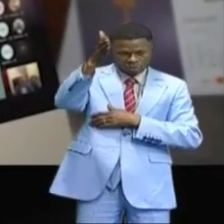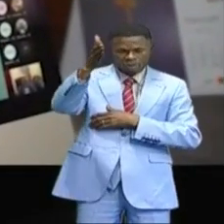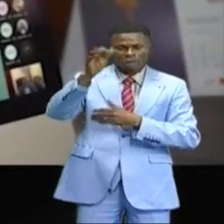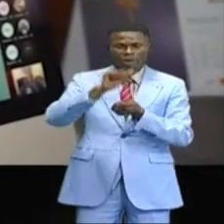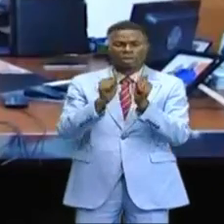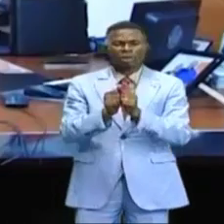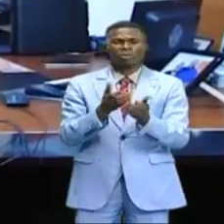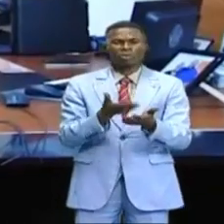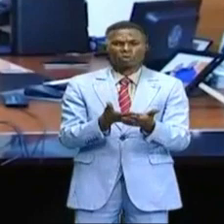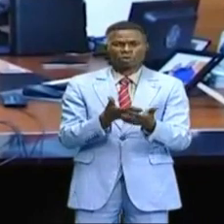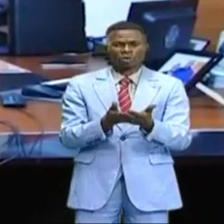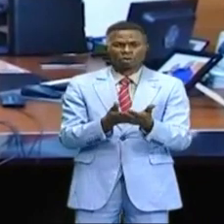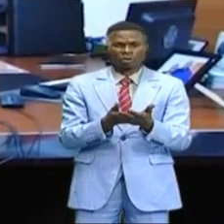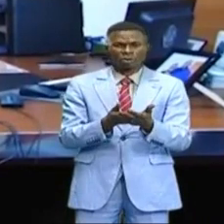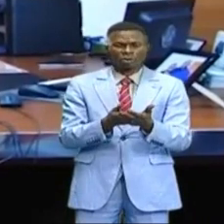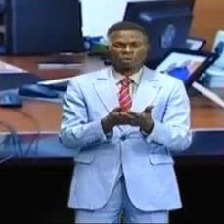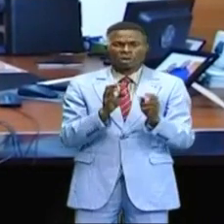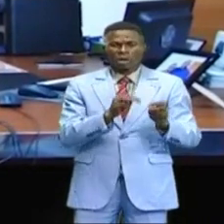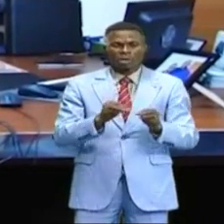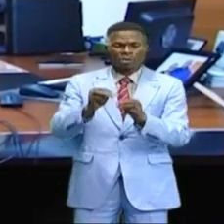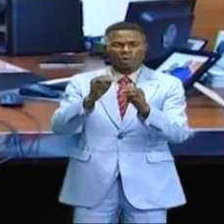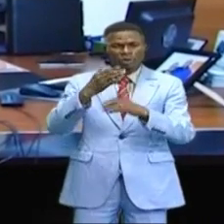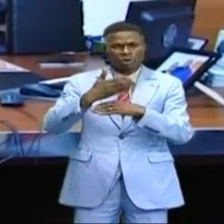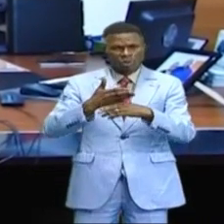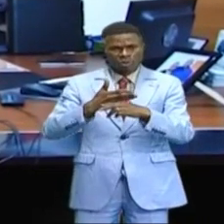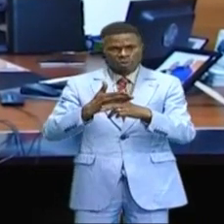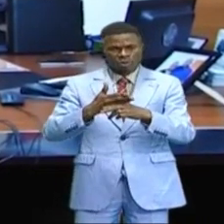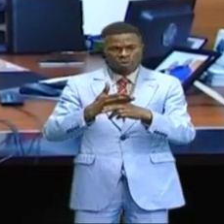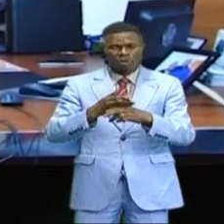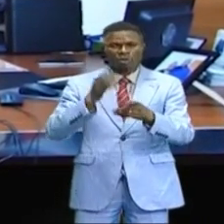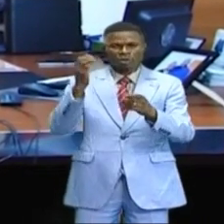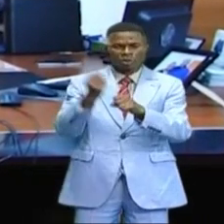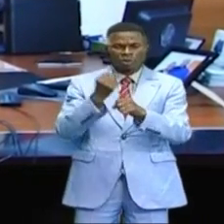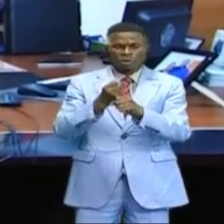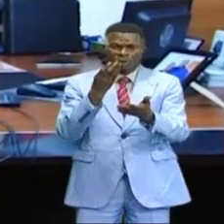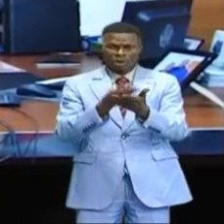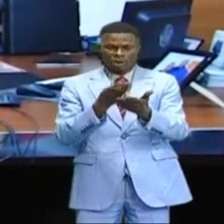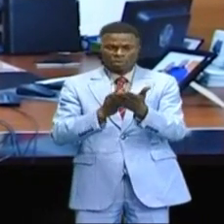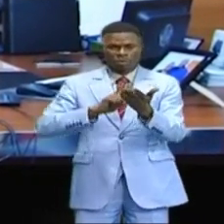défis. L'approche méthodologique pour l'implémentation du budget